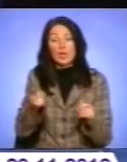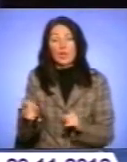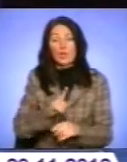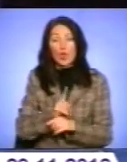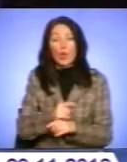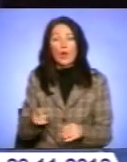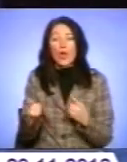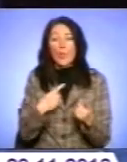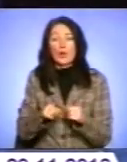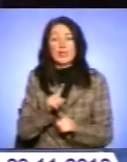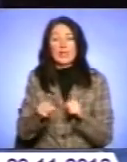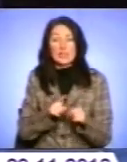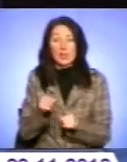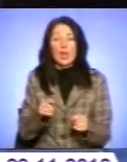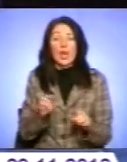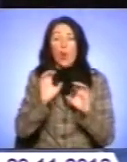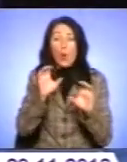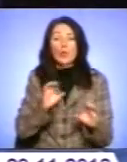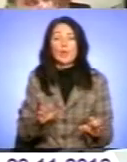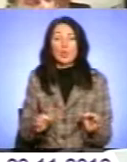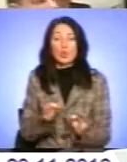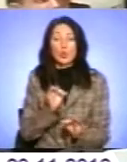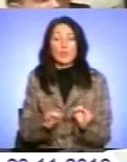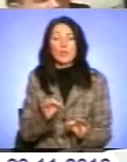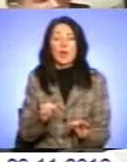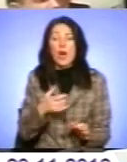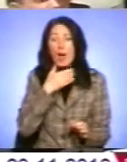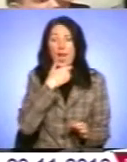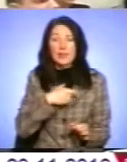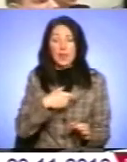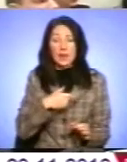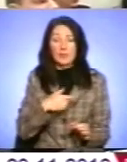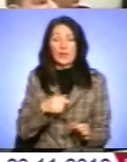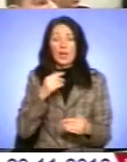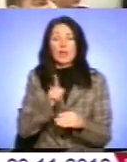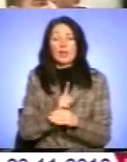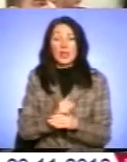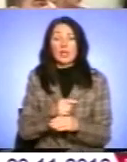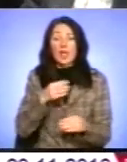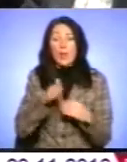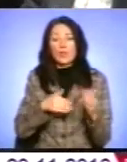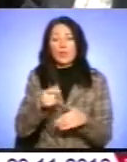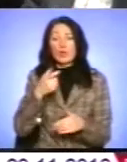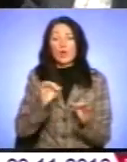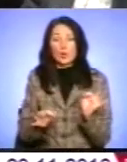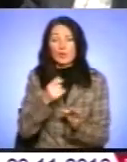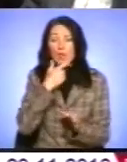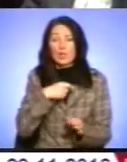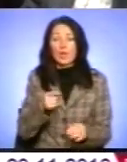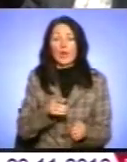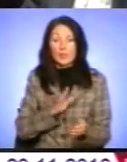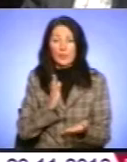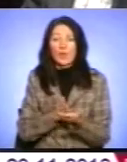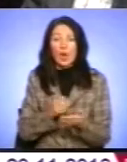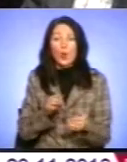зміни у кодексі суддівської етики. Стандарти професійної суддівської етики полягають у дотриманні вимог щодо